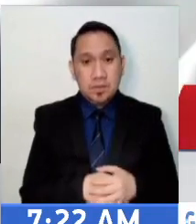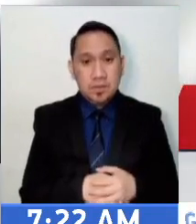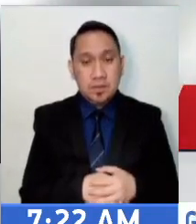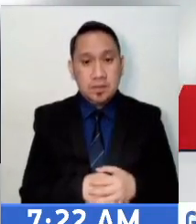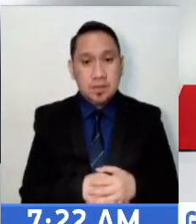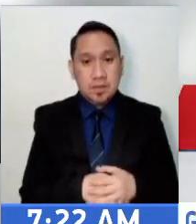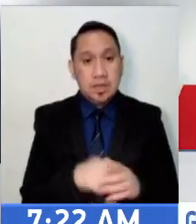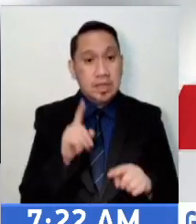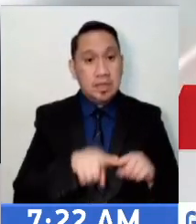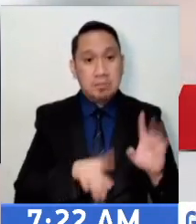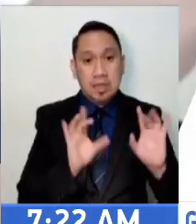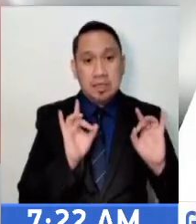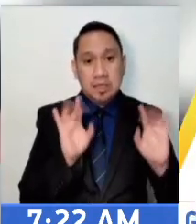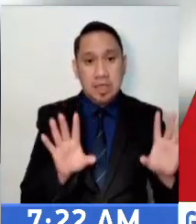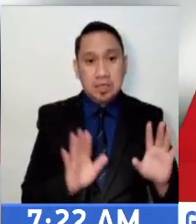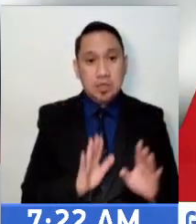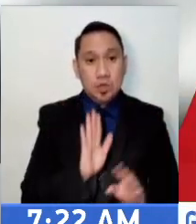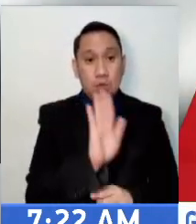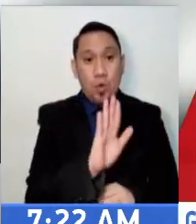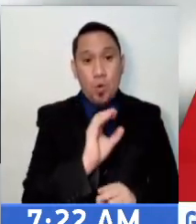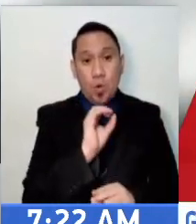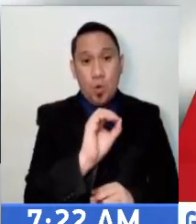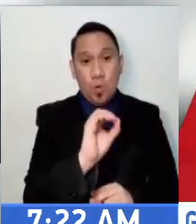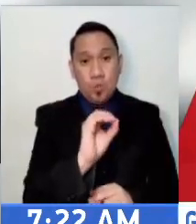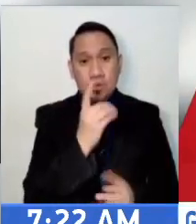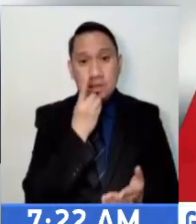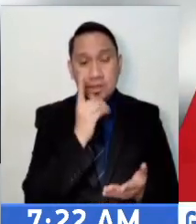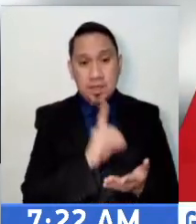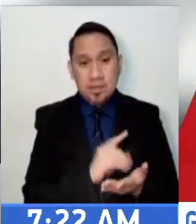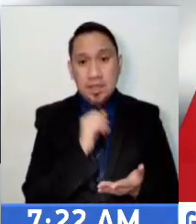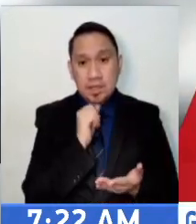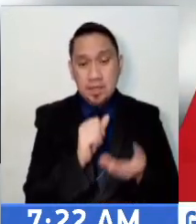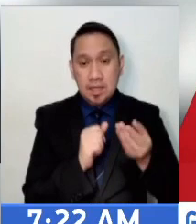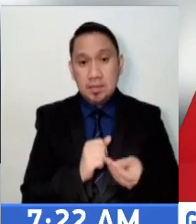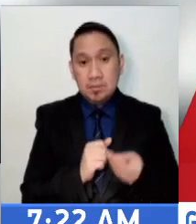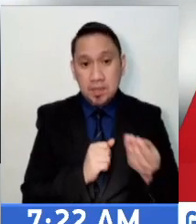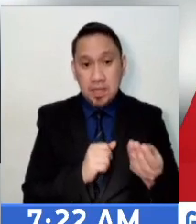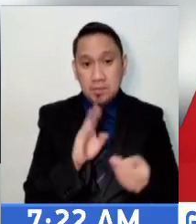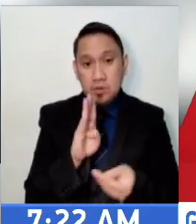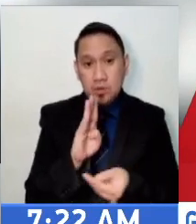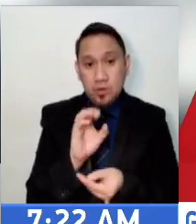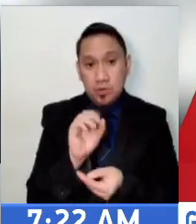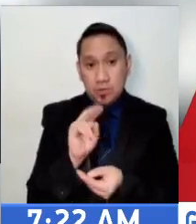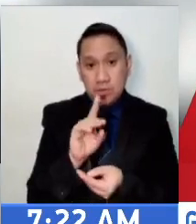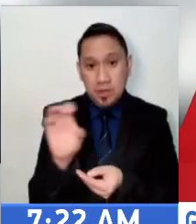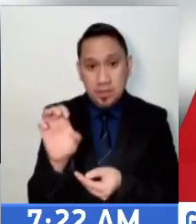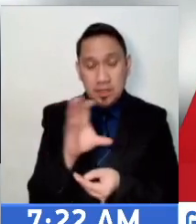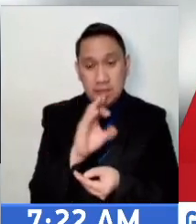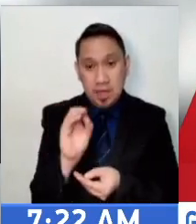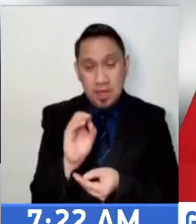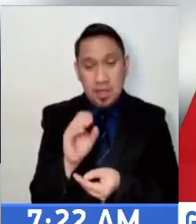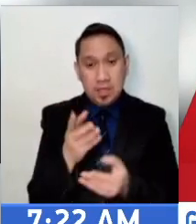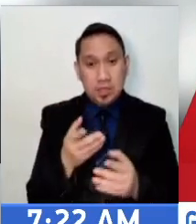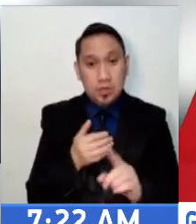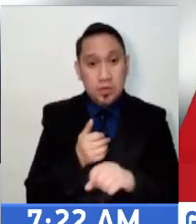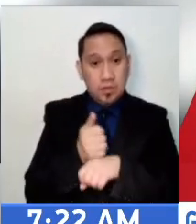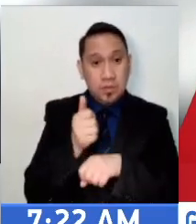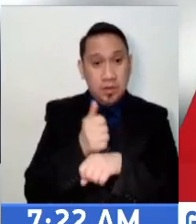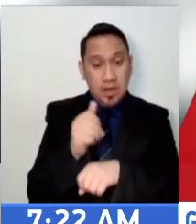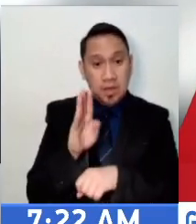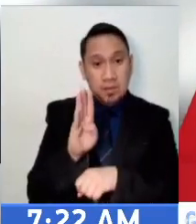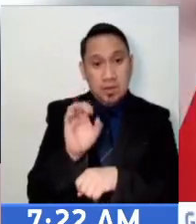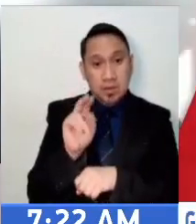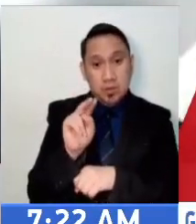yung data mo na hindi mo binigay sa Bondee tapos pagbibintangan mo yung Bondee. Although meron siya mga